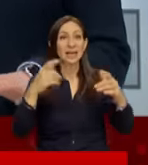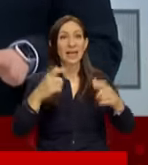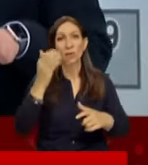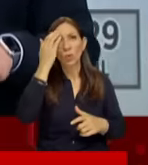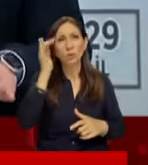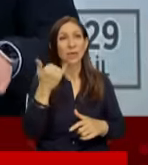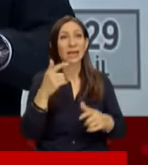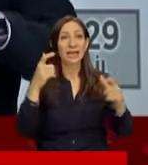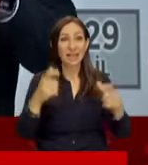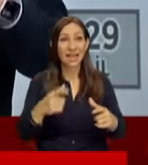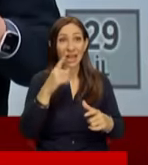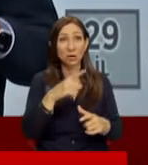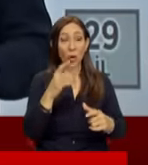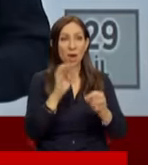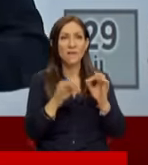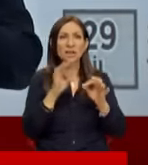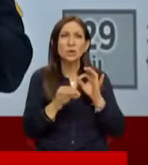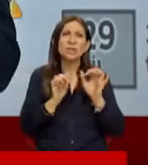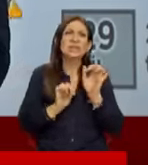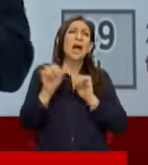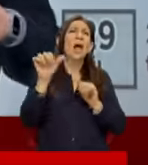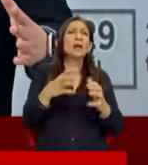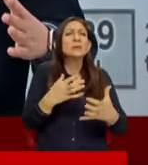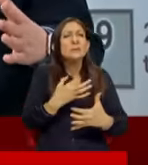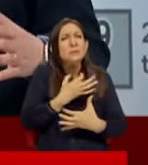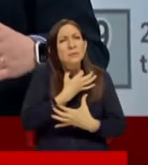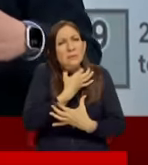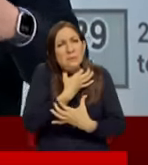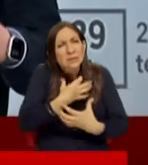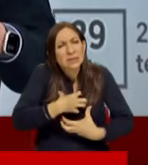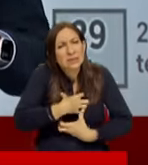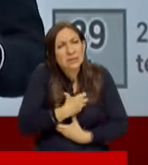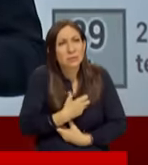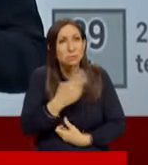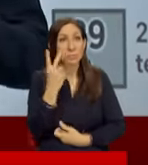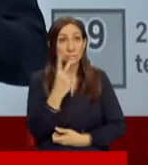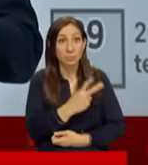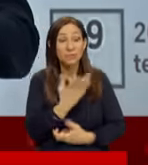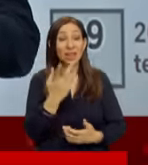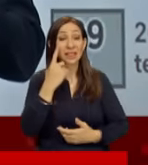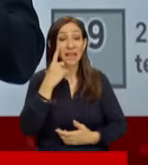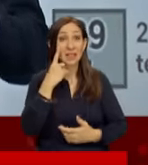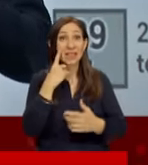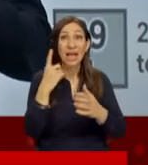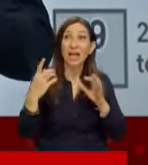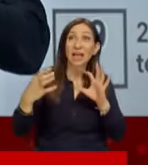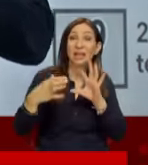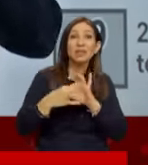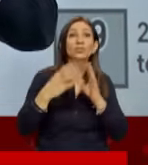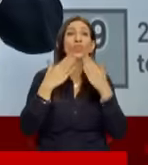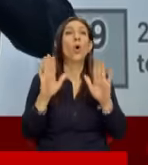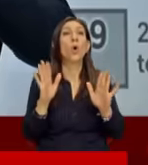yoksulları. Yani kentlerde o enflasyona direnemeyen, bir şekilde çepere sürülmüş kent yoksulları ve devletle teması zayıf.